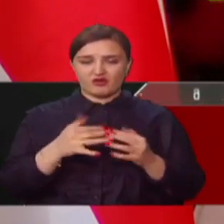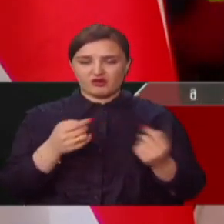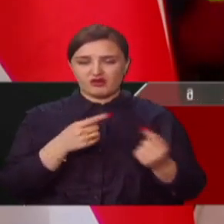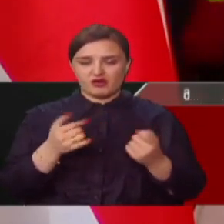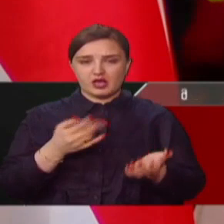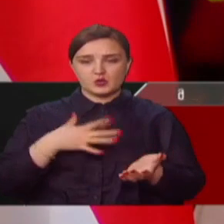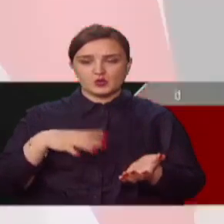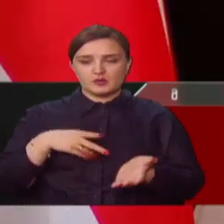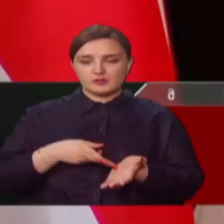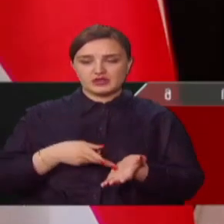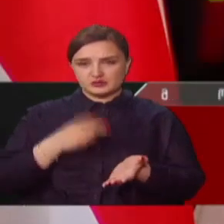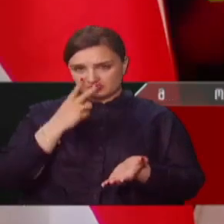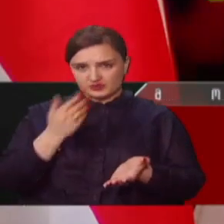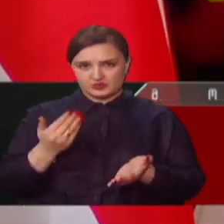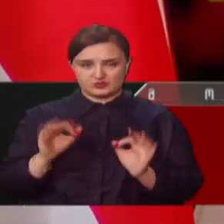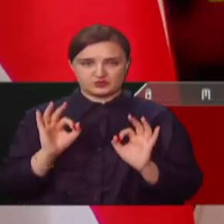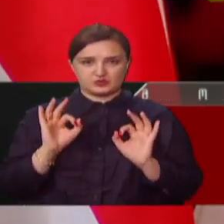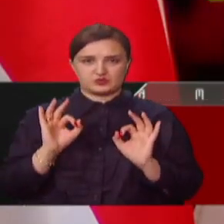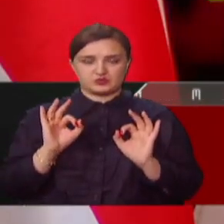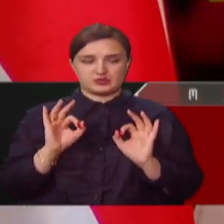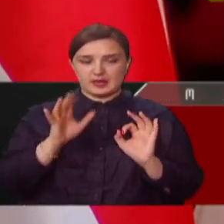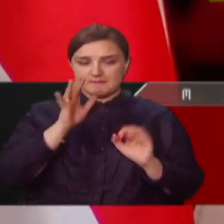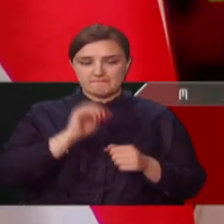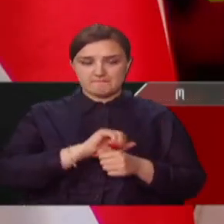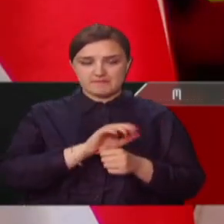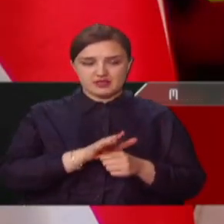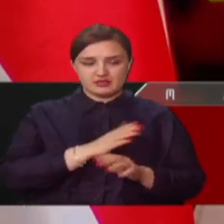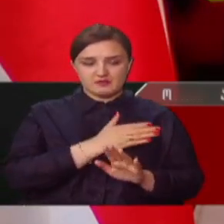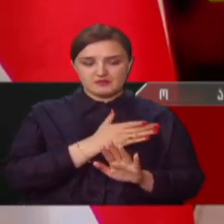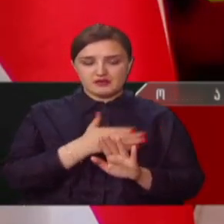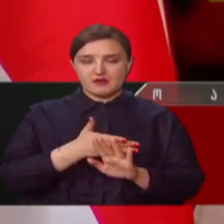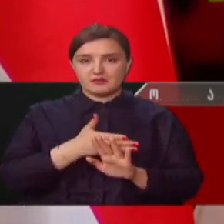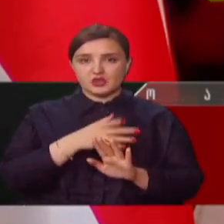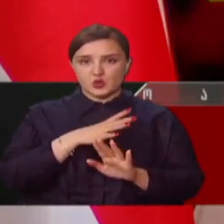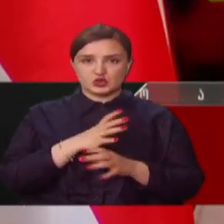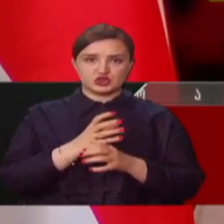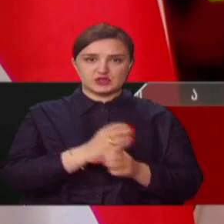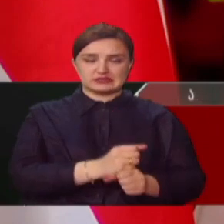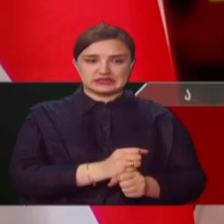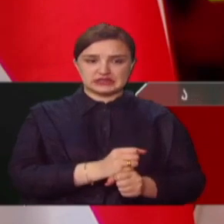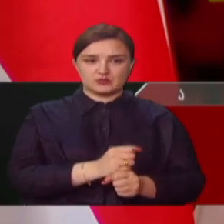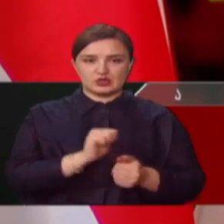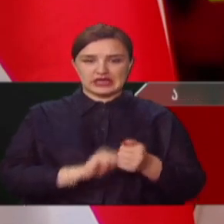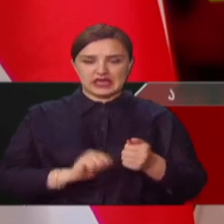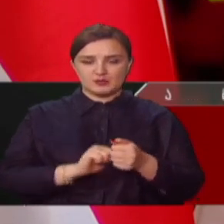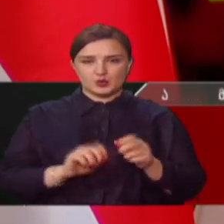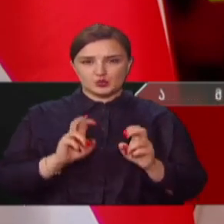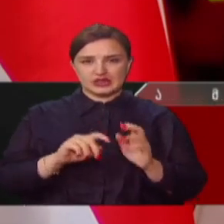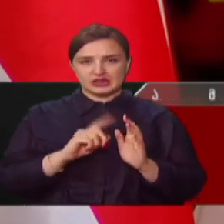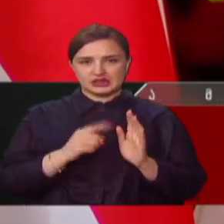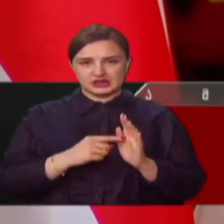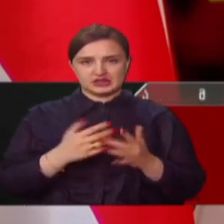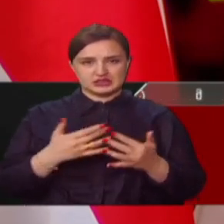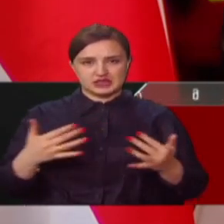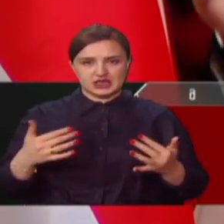რაც არ არსებობდა ვერ დადგინდა. იმით თურმე პანდემიამდელ პერიოდამდე რაც იყო, ის ყოფილა შემცირებული კერამიკული თემები და რაღაცები